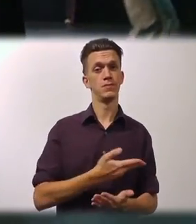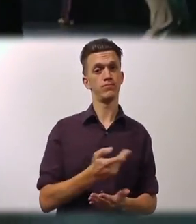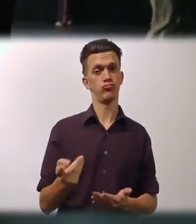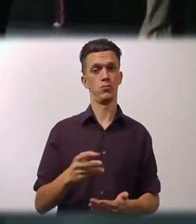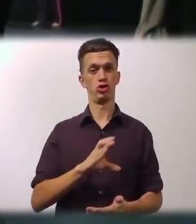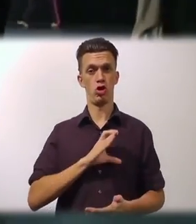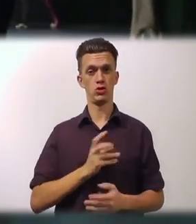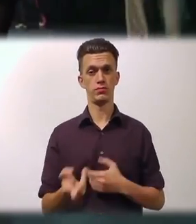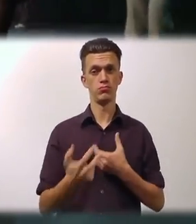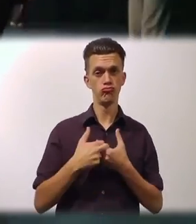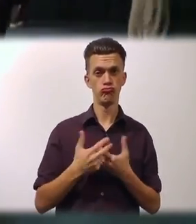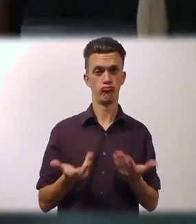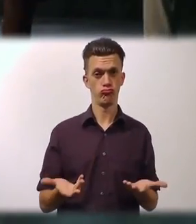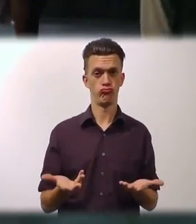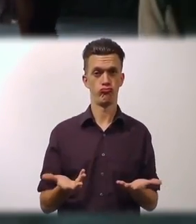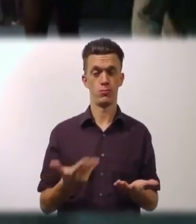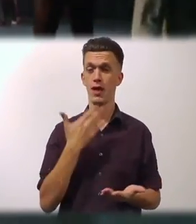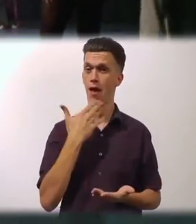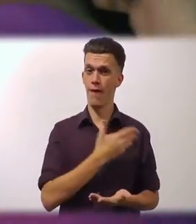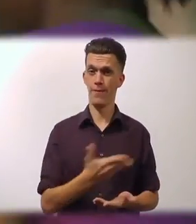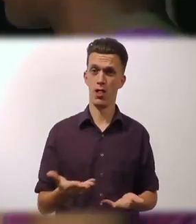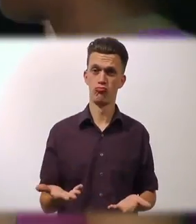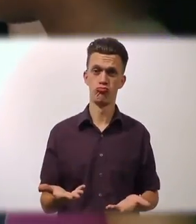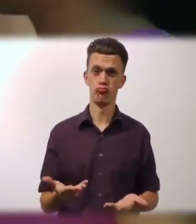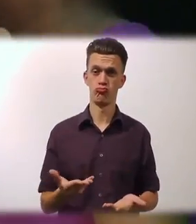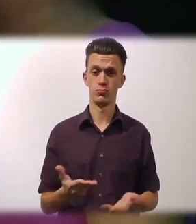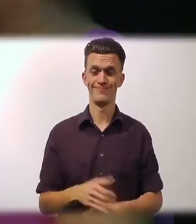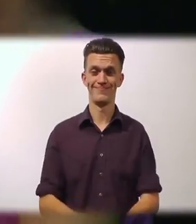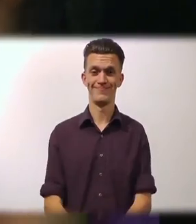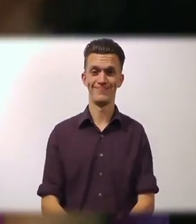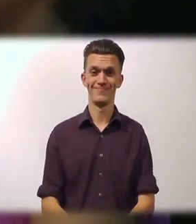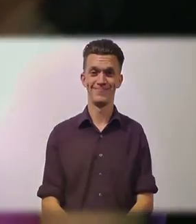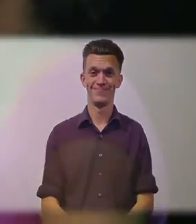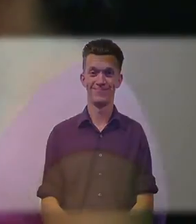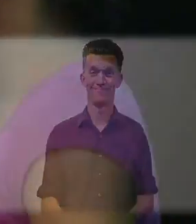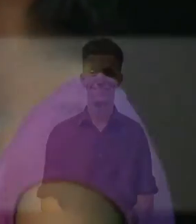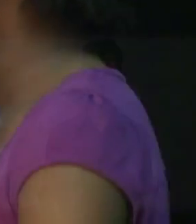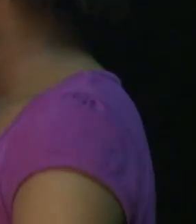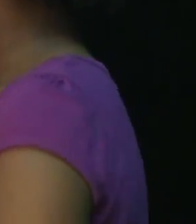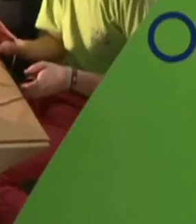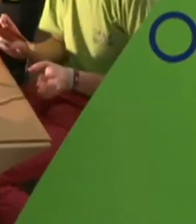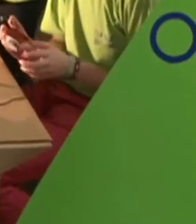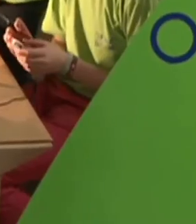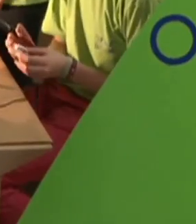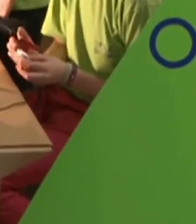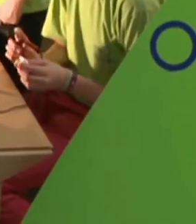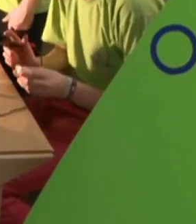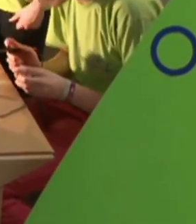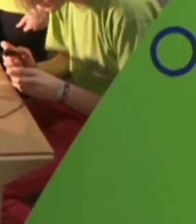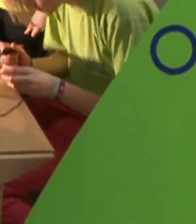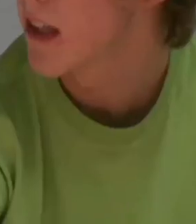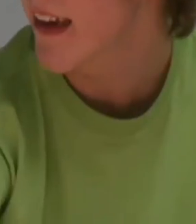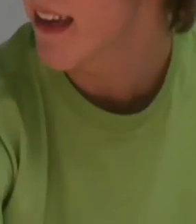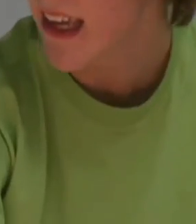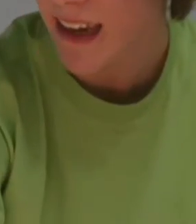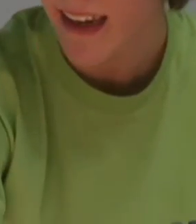einen Austausch zu organisieren. Es gibt eine große Bandbreite an Programmen, wo jeder, glaube